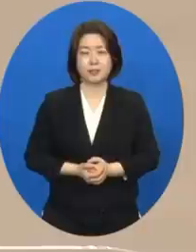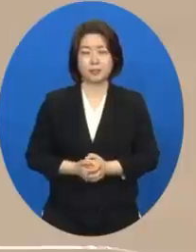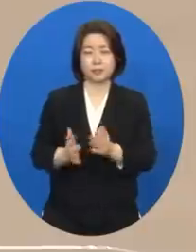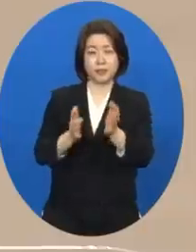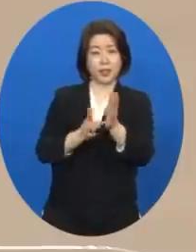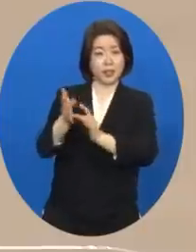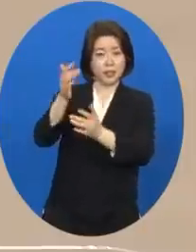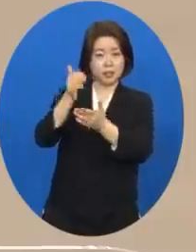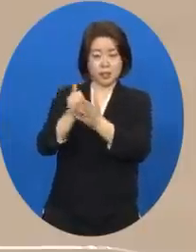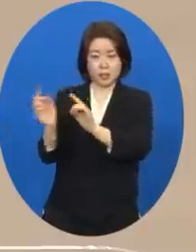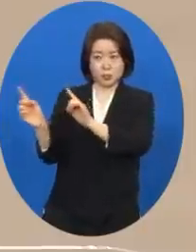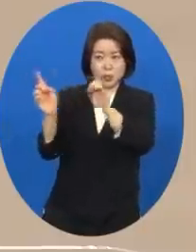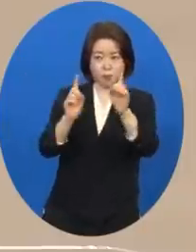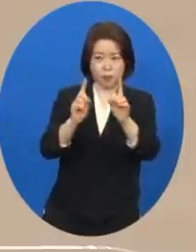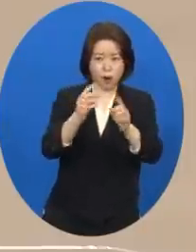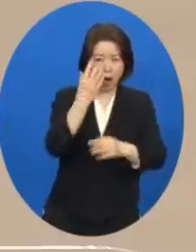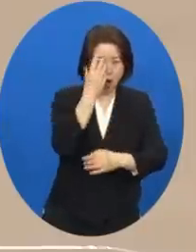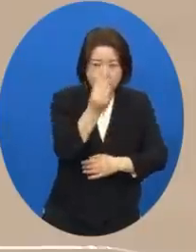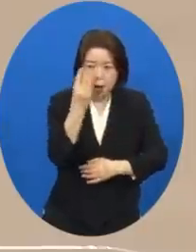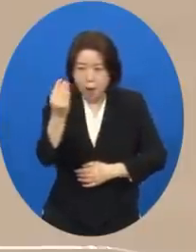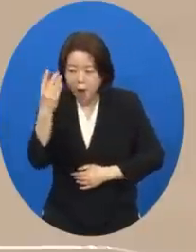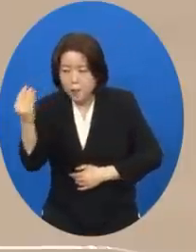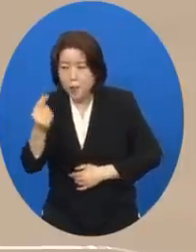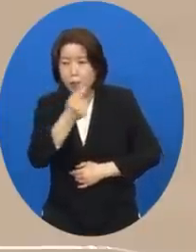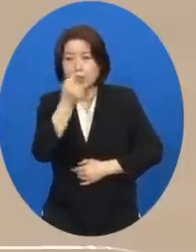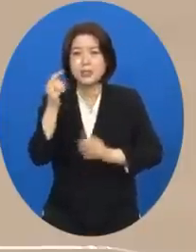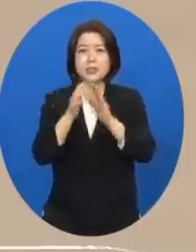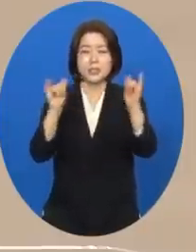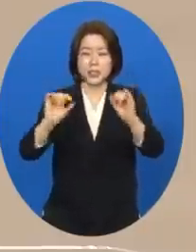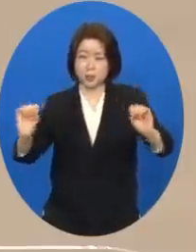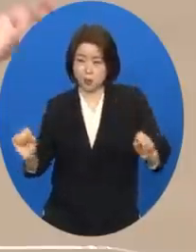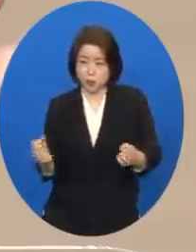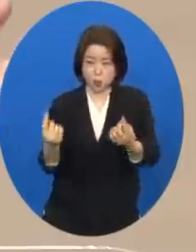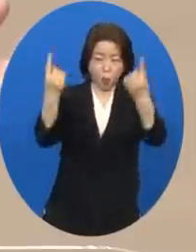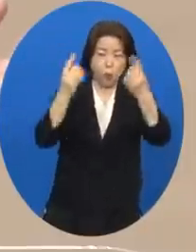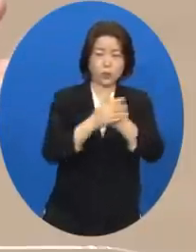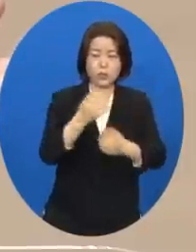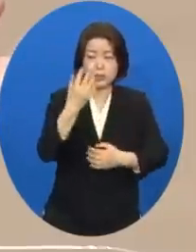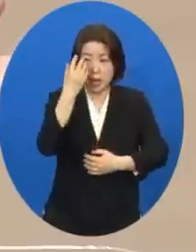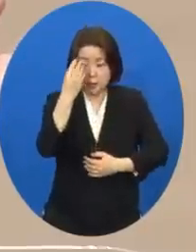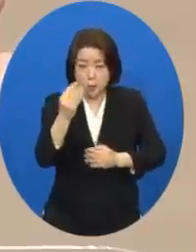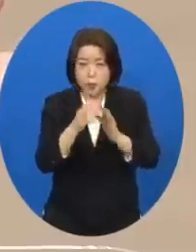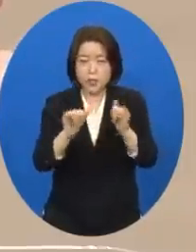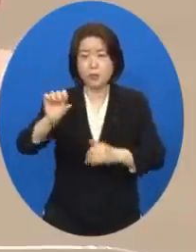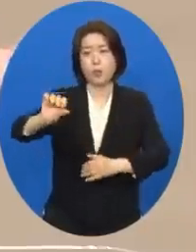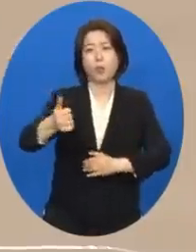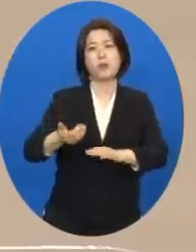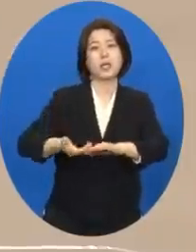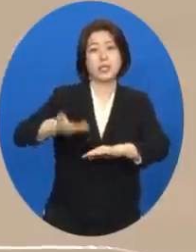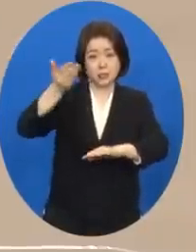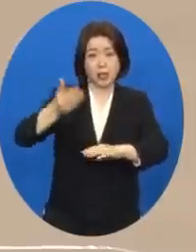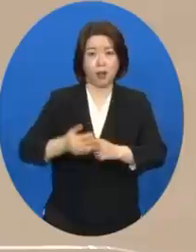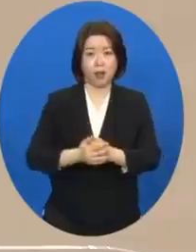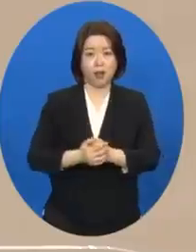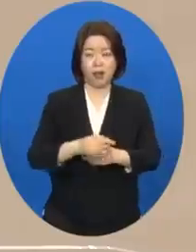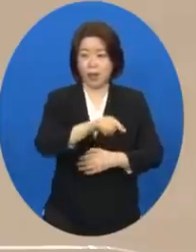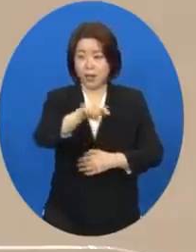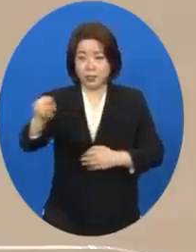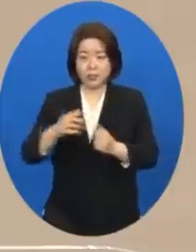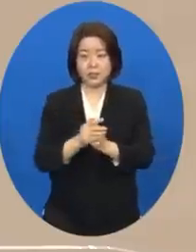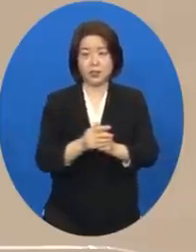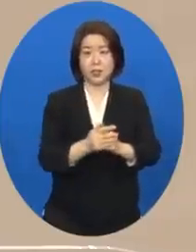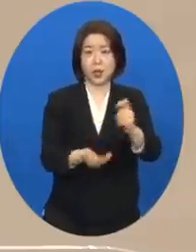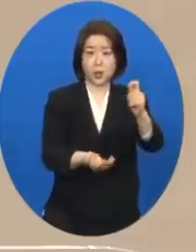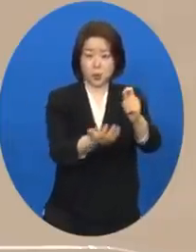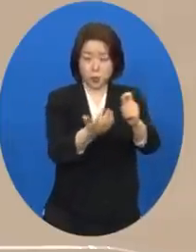예수님의 부활을 본 증인들이 동시에 본 사람은 500명이 넘는다 고 됐어요 그들이 고린도전서